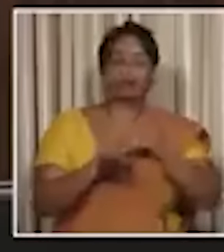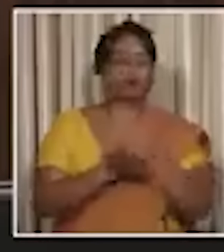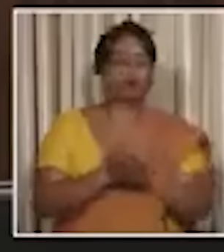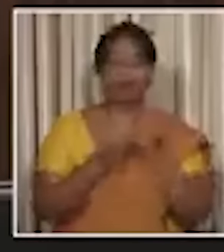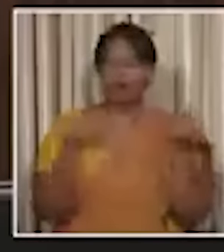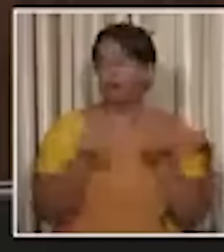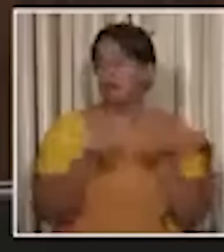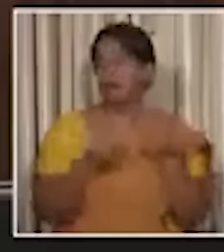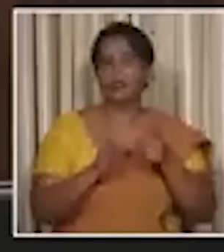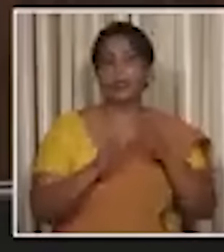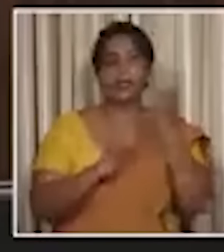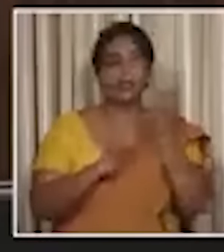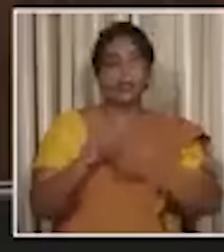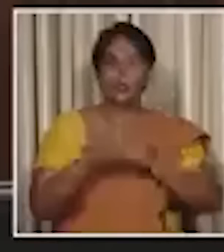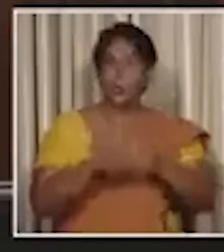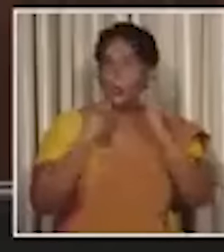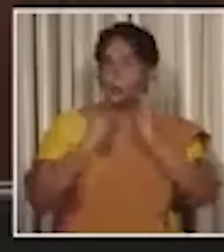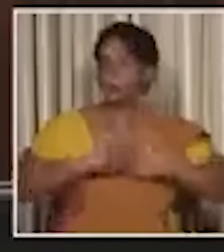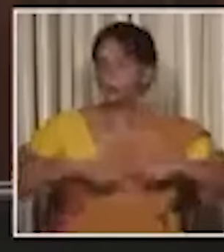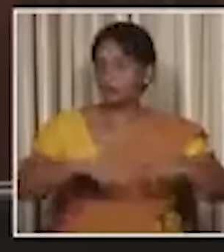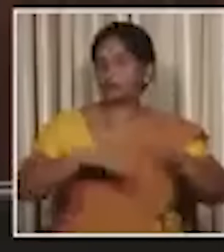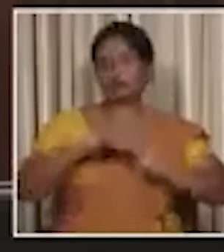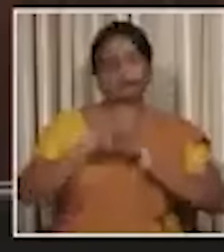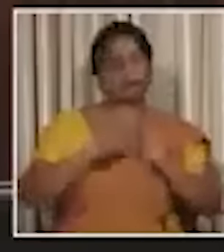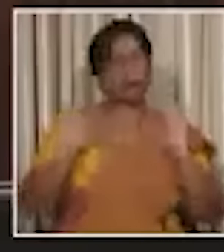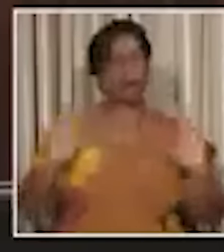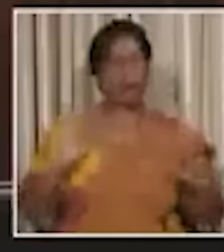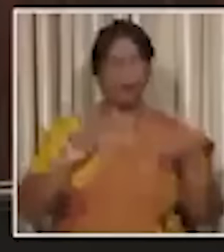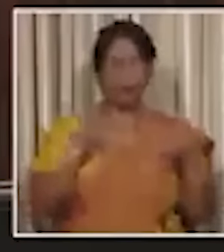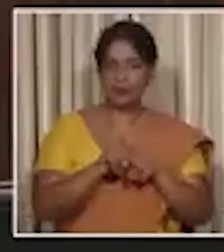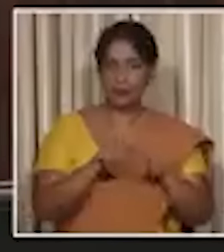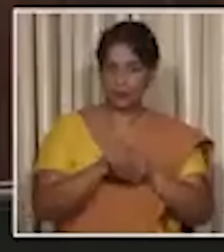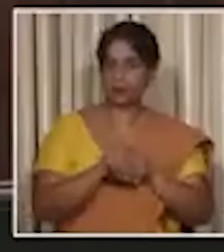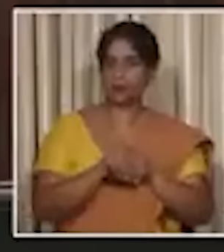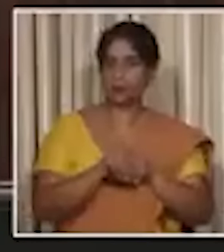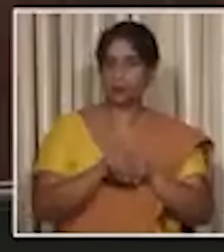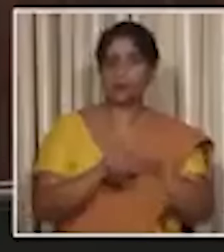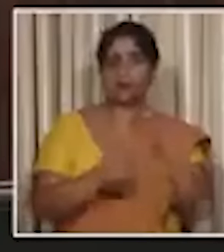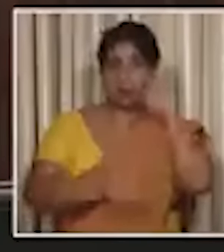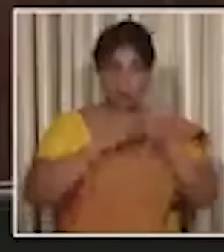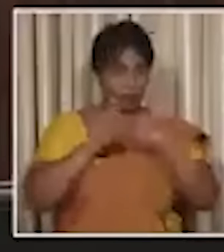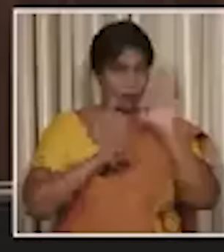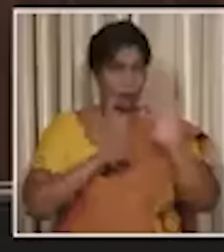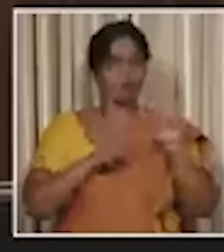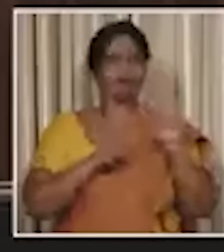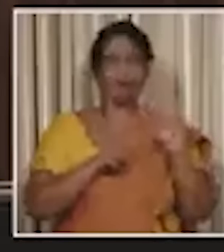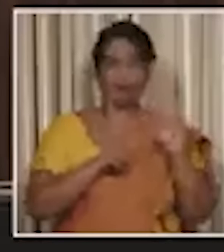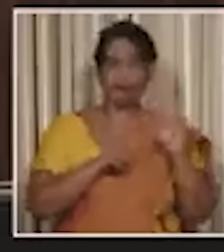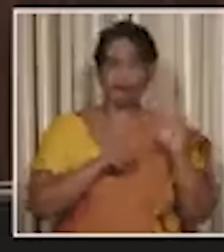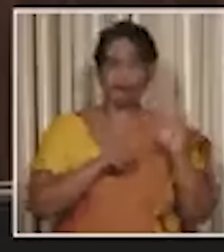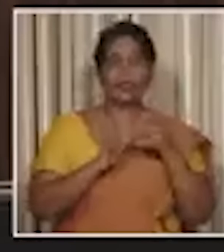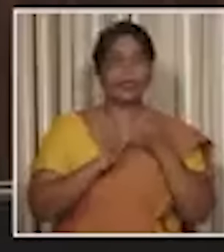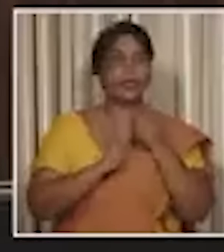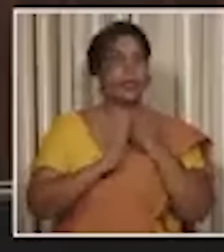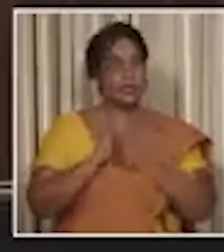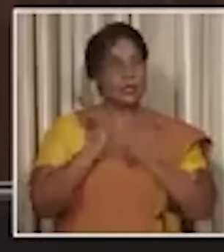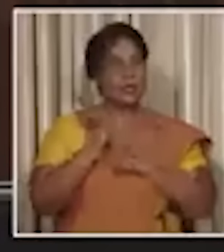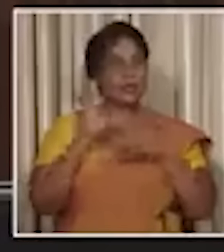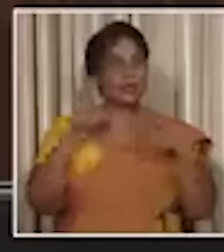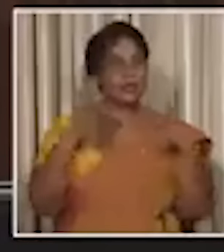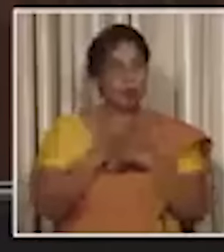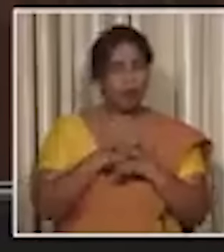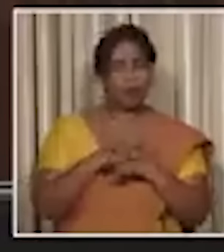லபனம் எனிசா அப்படி சந்தி நொதுன் விசால ஜனதாவாக ஏ வகையும் இன்ன பவ பிதன்னு அப்பி ஆண்டி